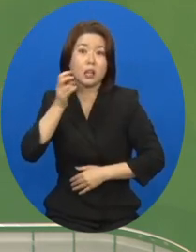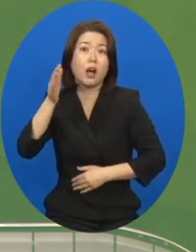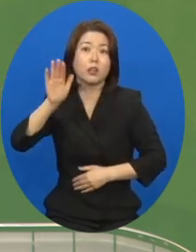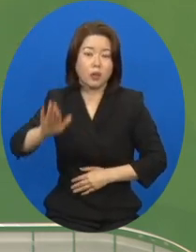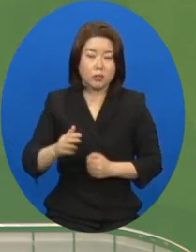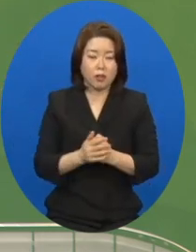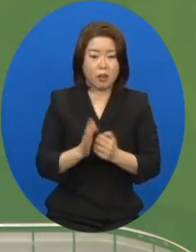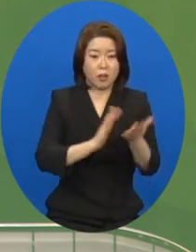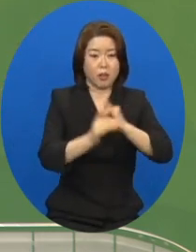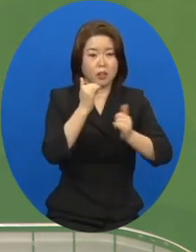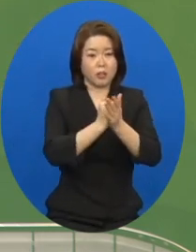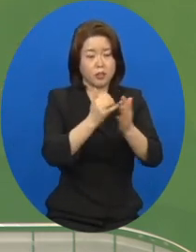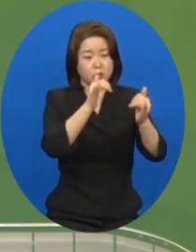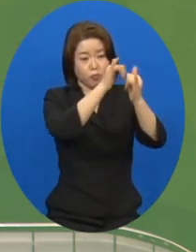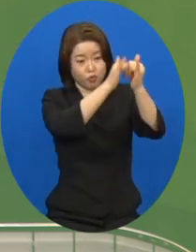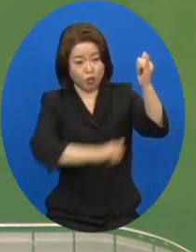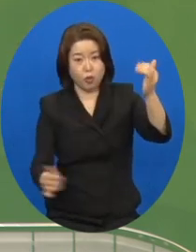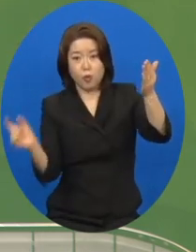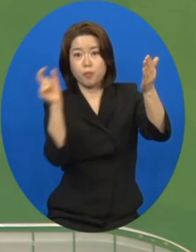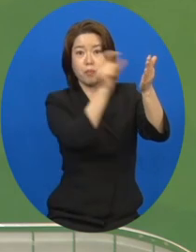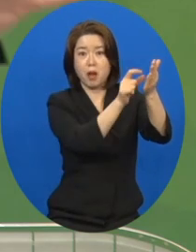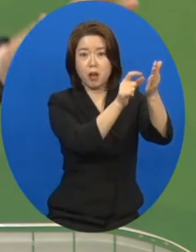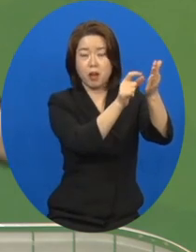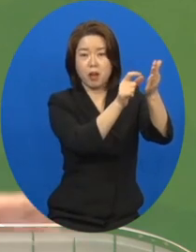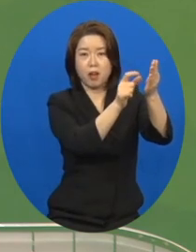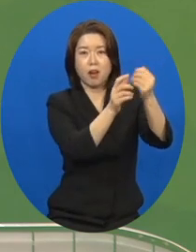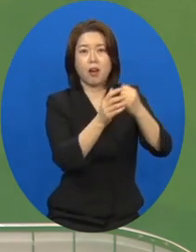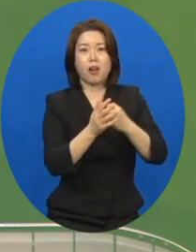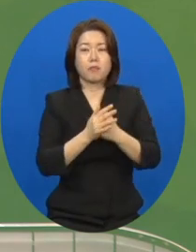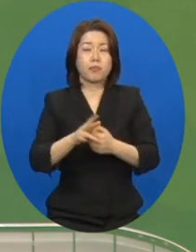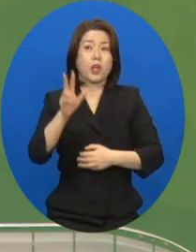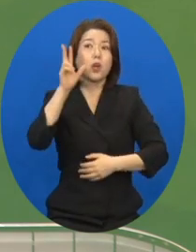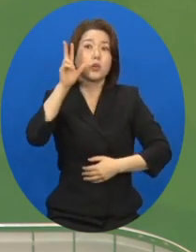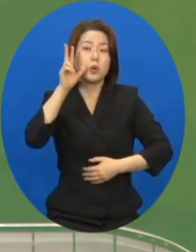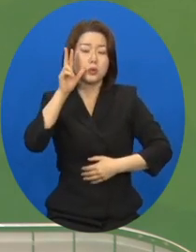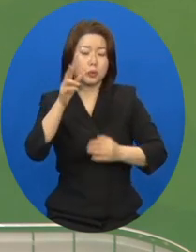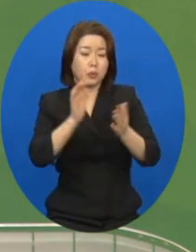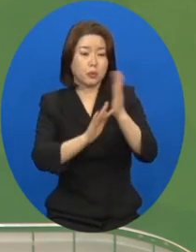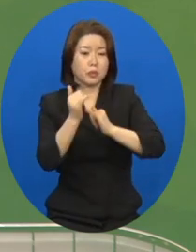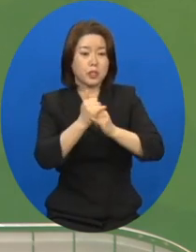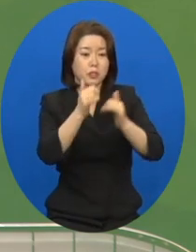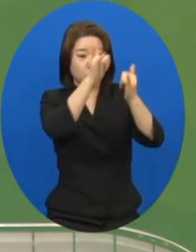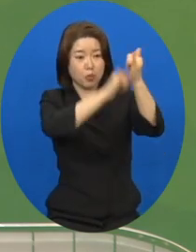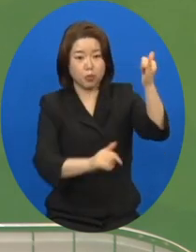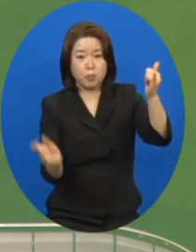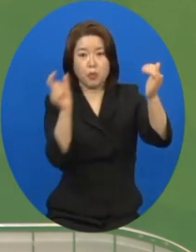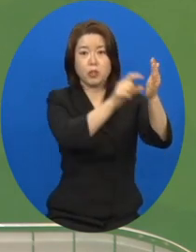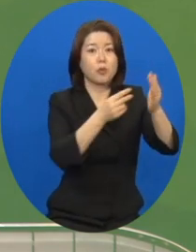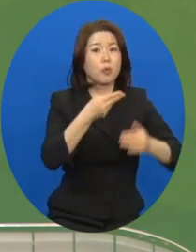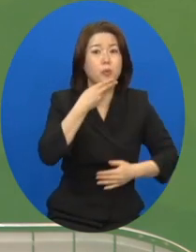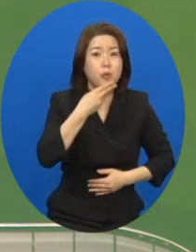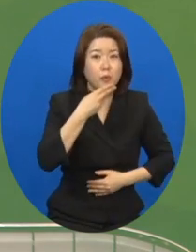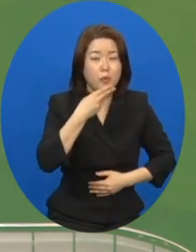예수님 족보에 올라간 여인이 돼. 여호수아도 예수님의 족보의 이름이 올라가지 않았어요.